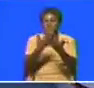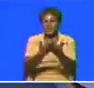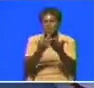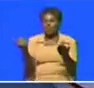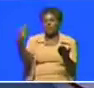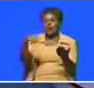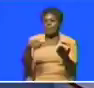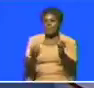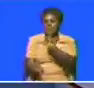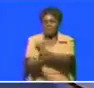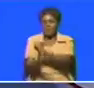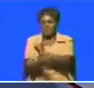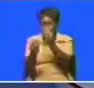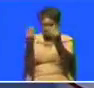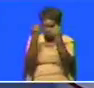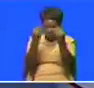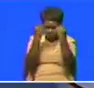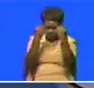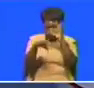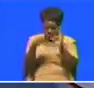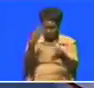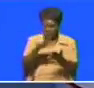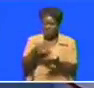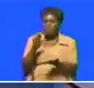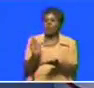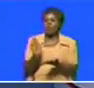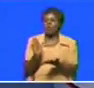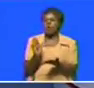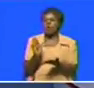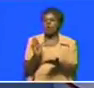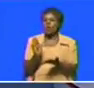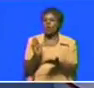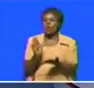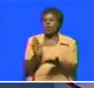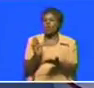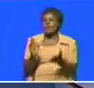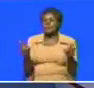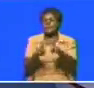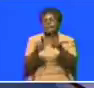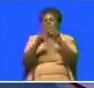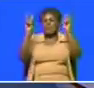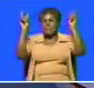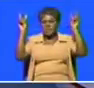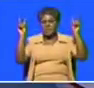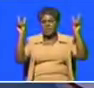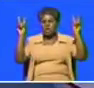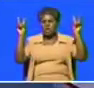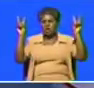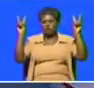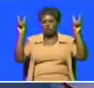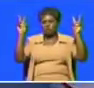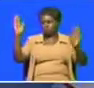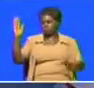kufika na kutufahamisha na kutuchanganua mengi zaidi kuhusiana na swala hili ambalo tumelidadisi, pia ile masuala ya walinzi wale